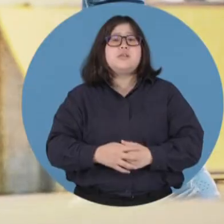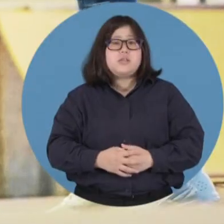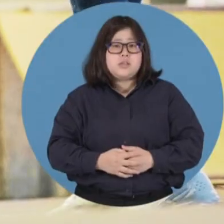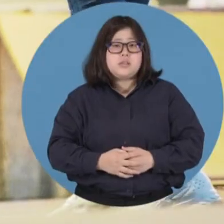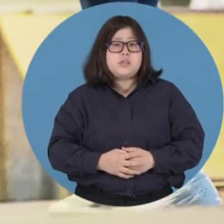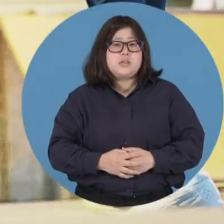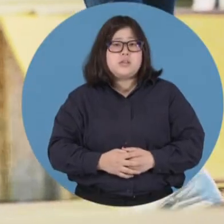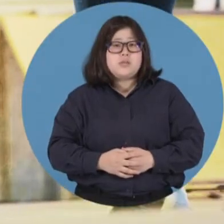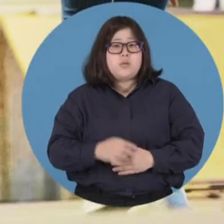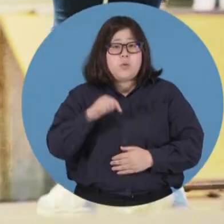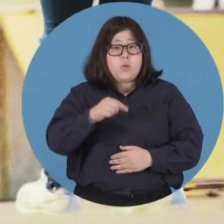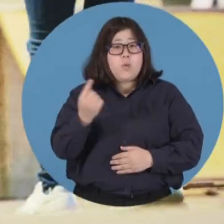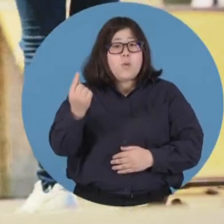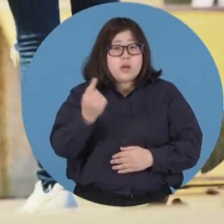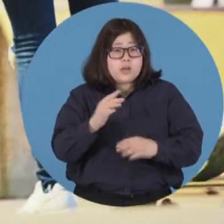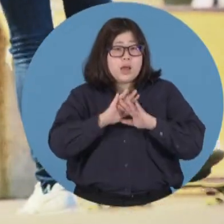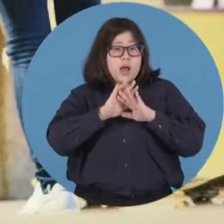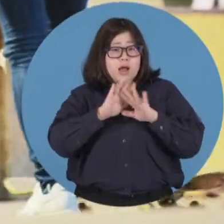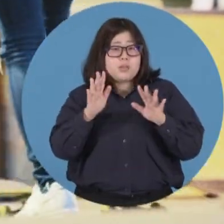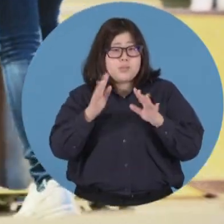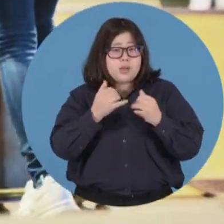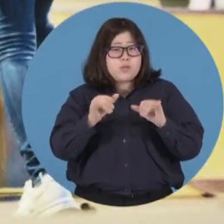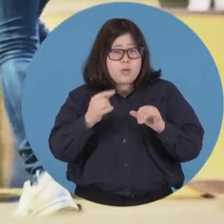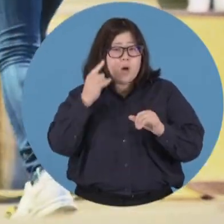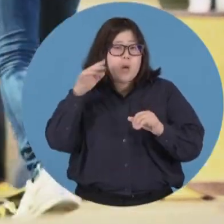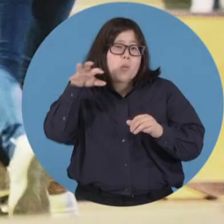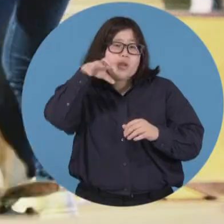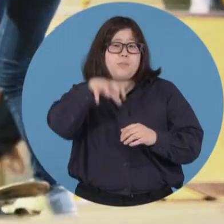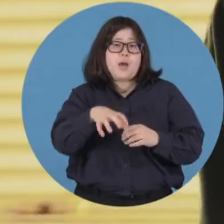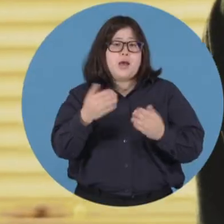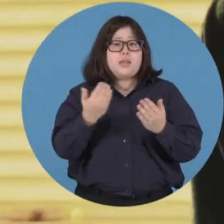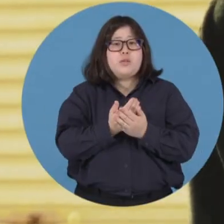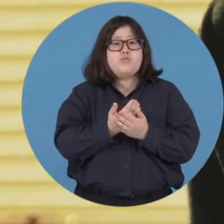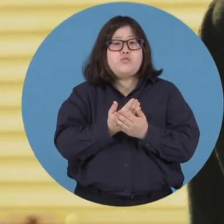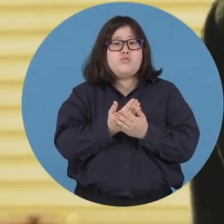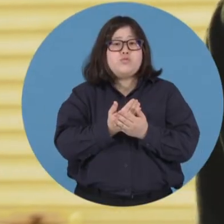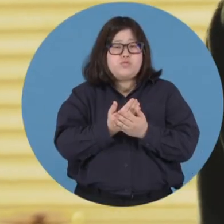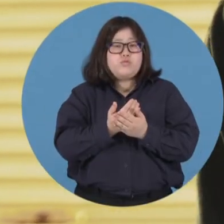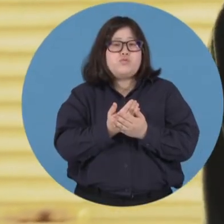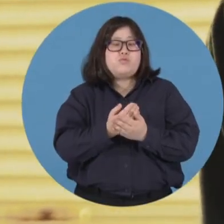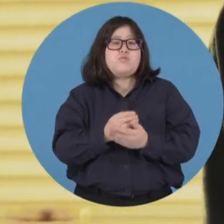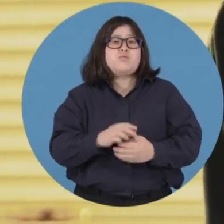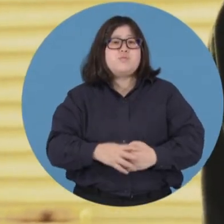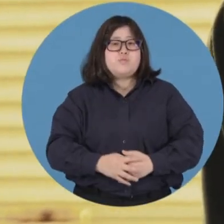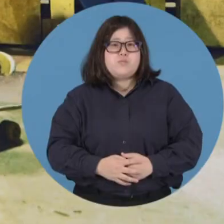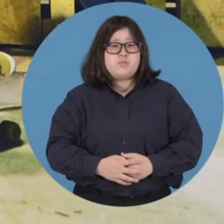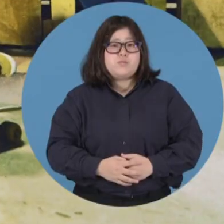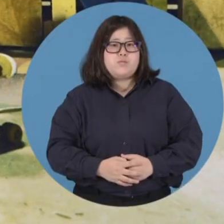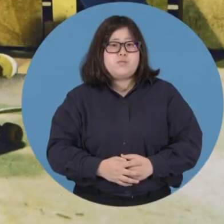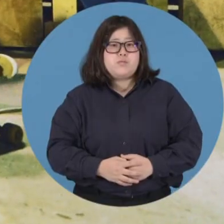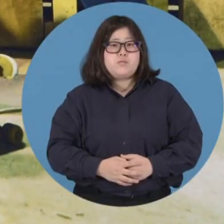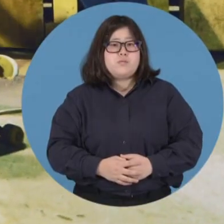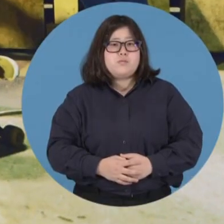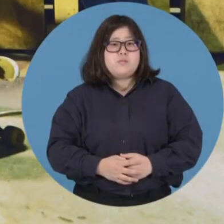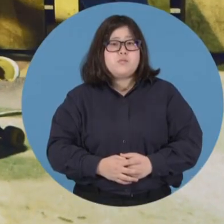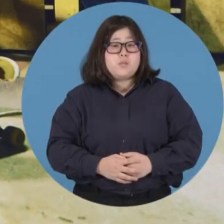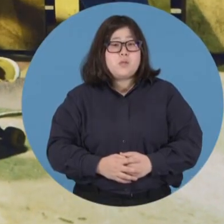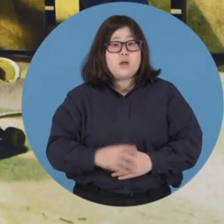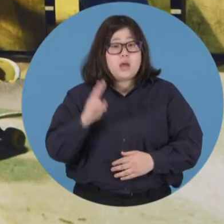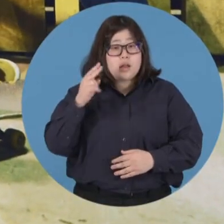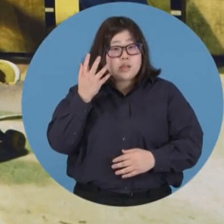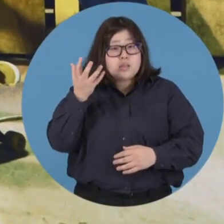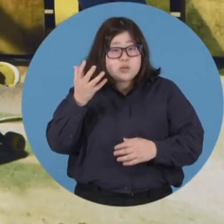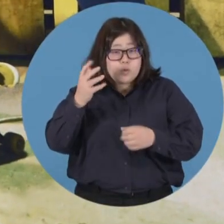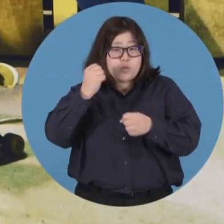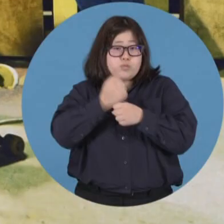ていう、ここに来てスケボーを始めた子たちはここが思い出の場所になるし、それで環境を作れたらなっていう。 理想のスケート